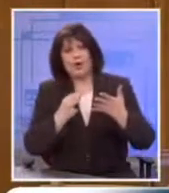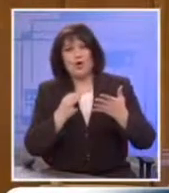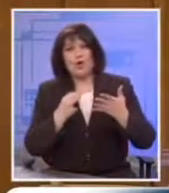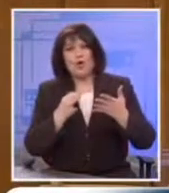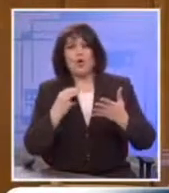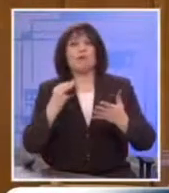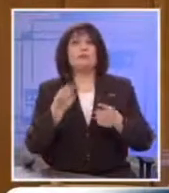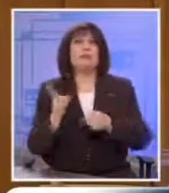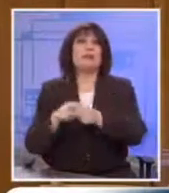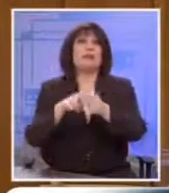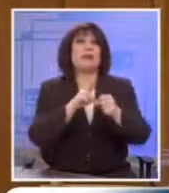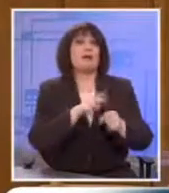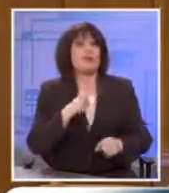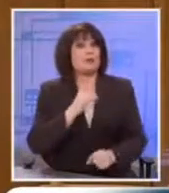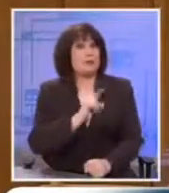άλλες ζωές,